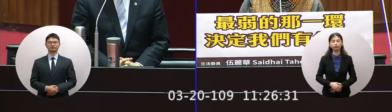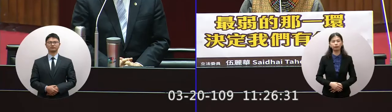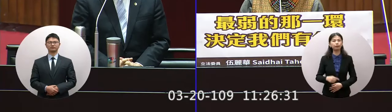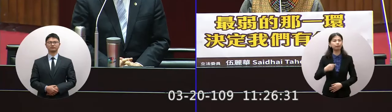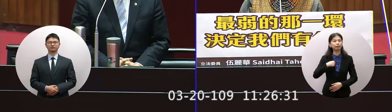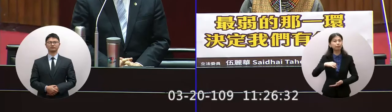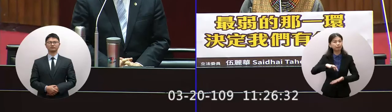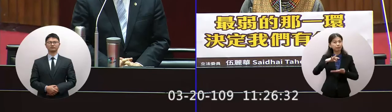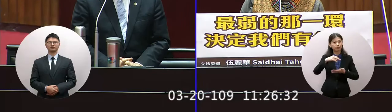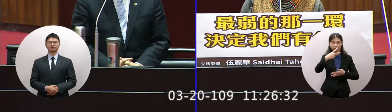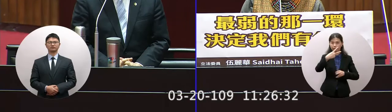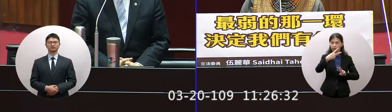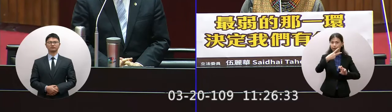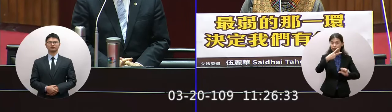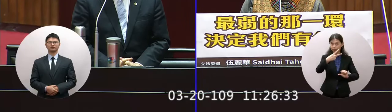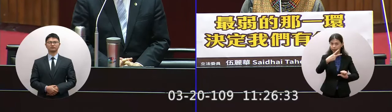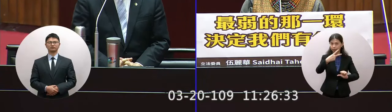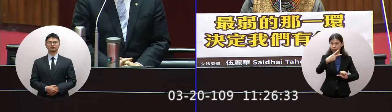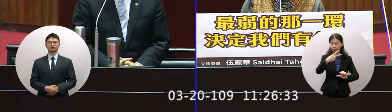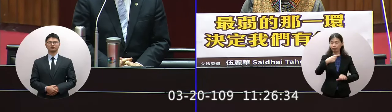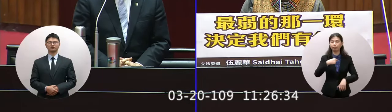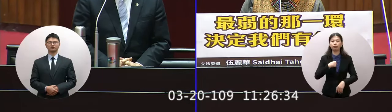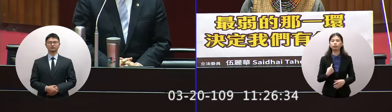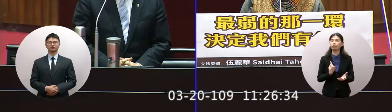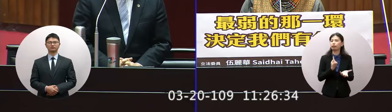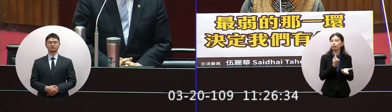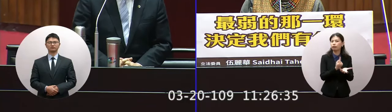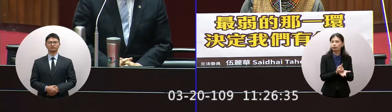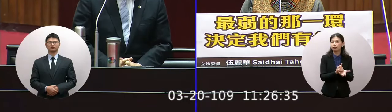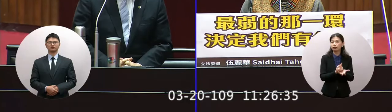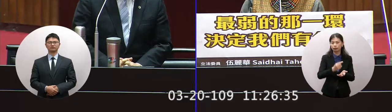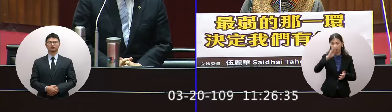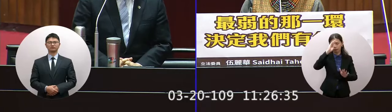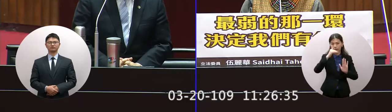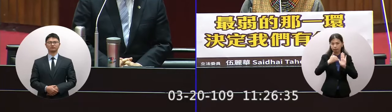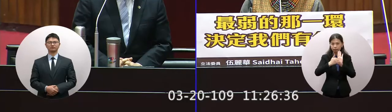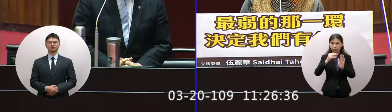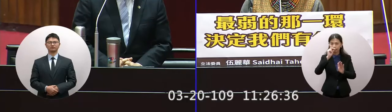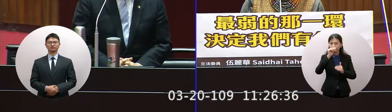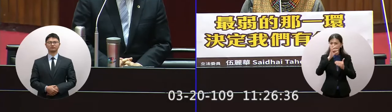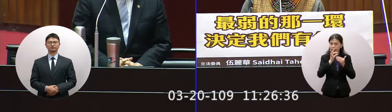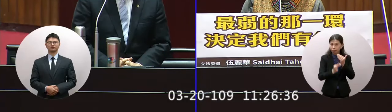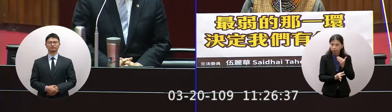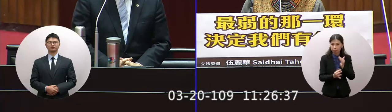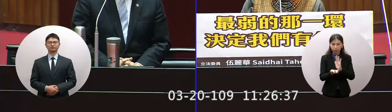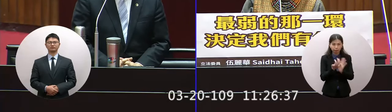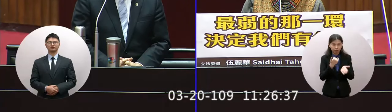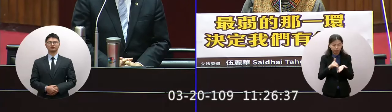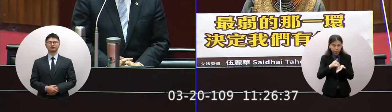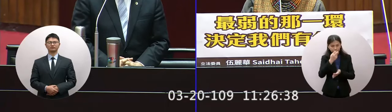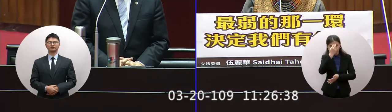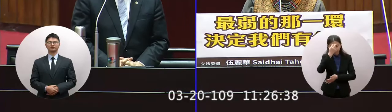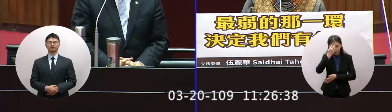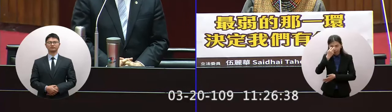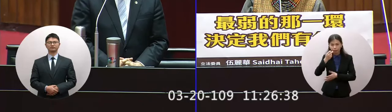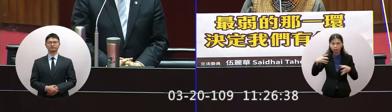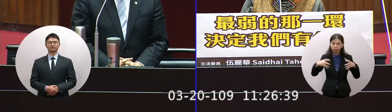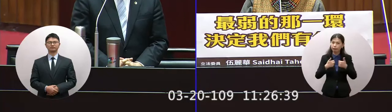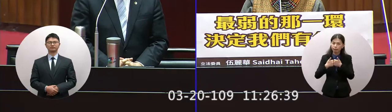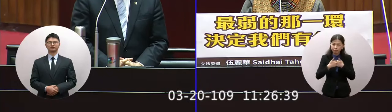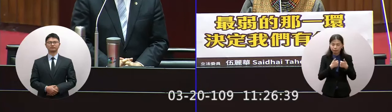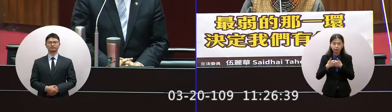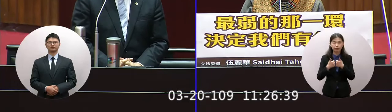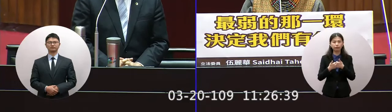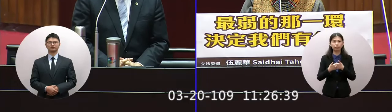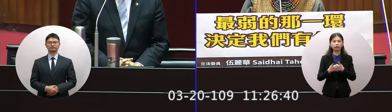提，2月25号的时候，我有参与我们防疫特别条例的预算审查的联席会。